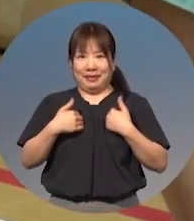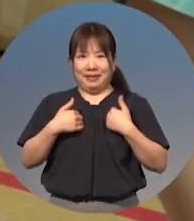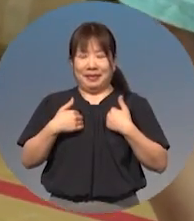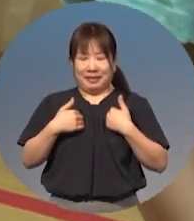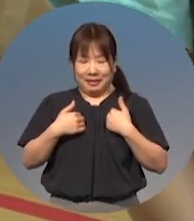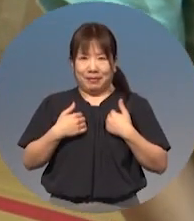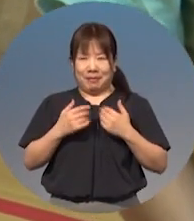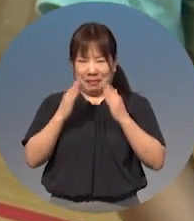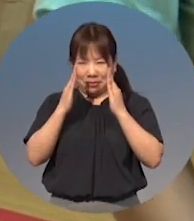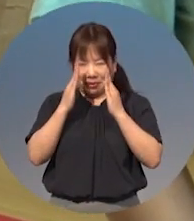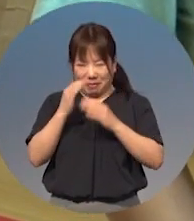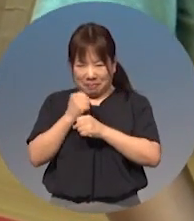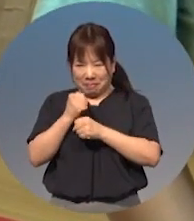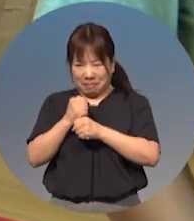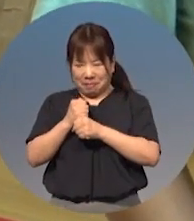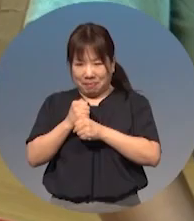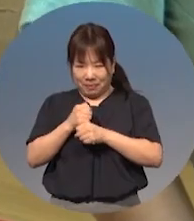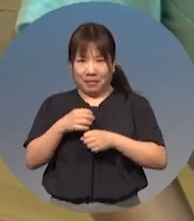が